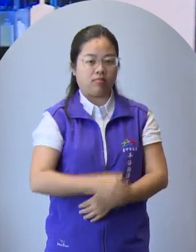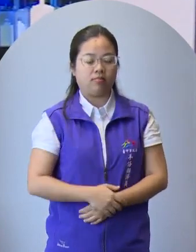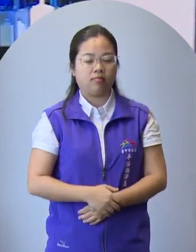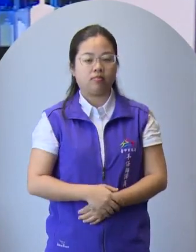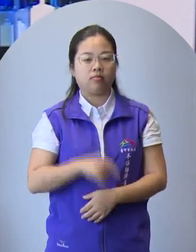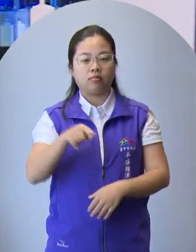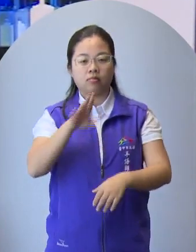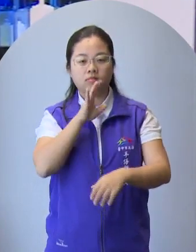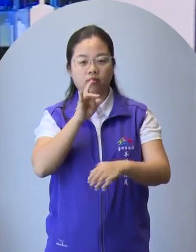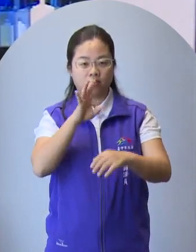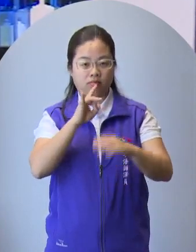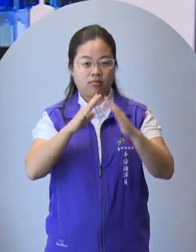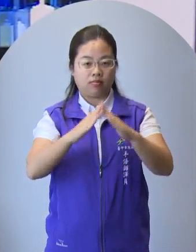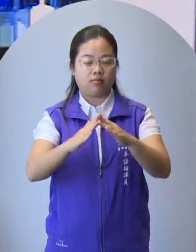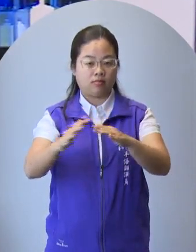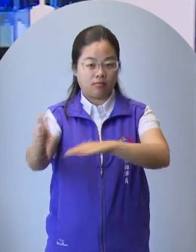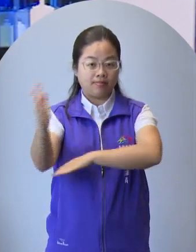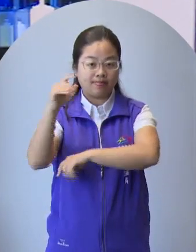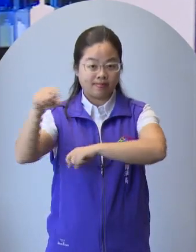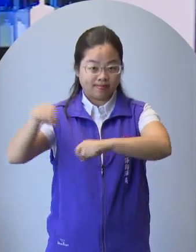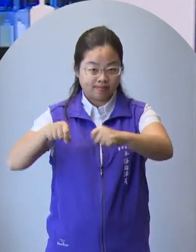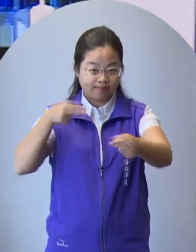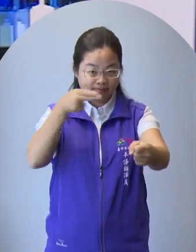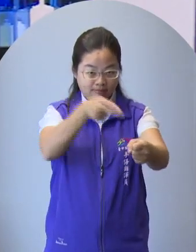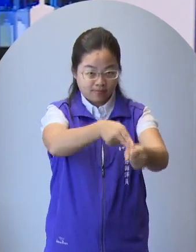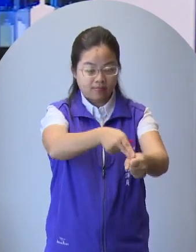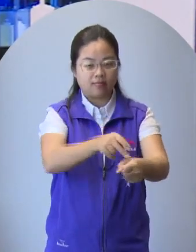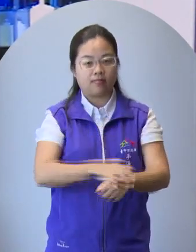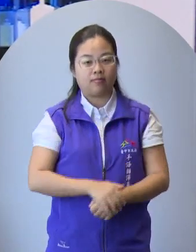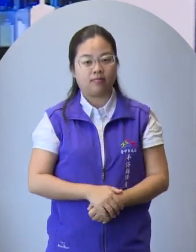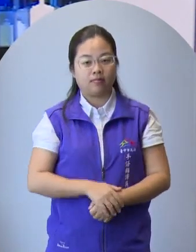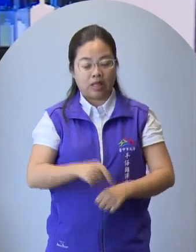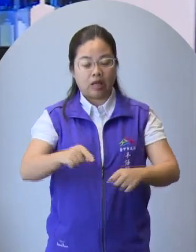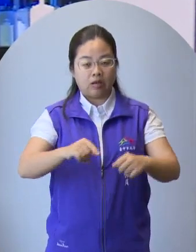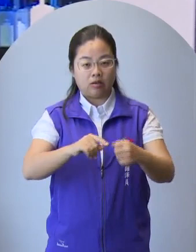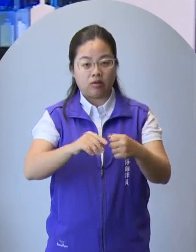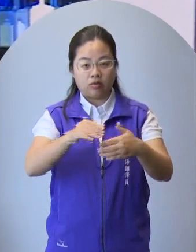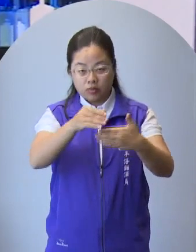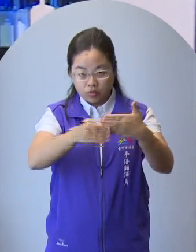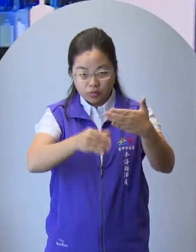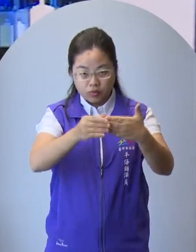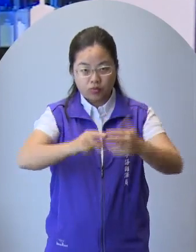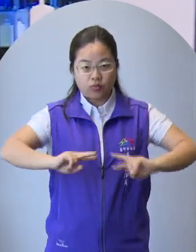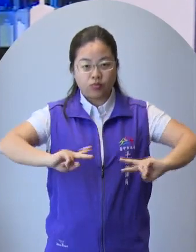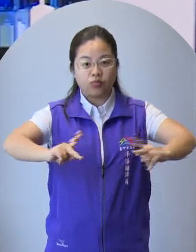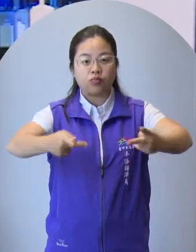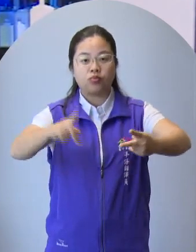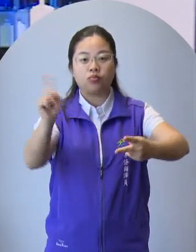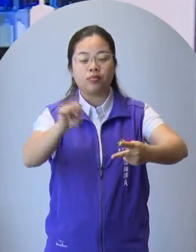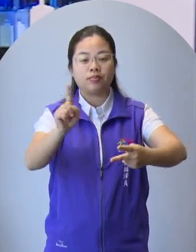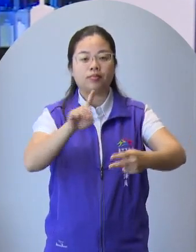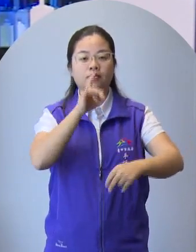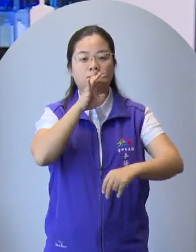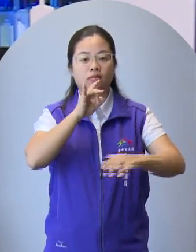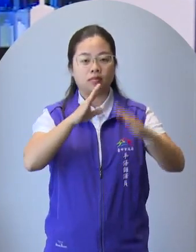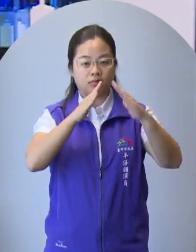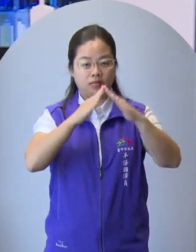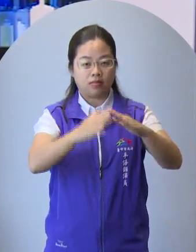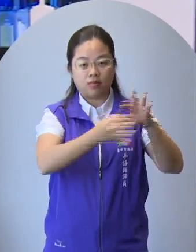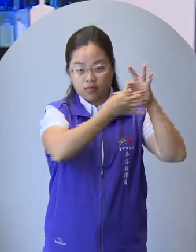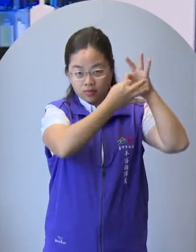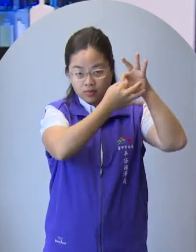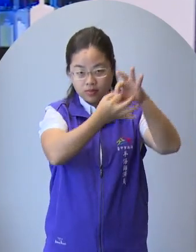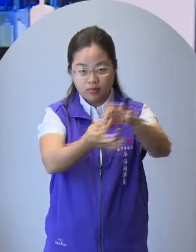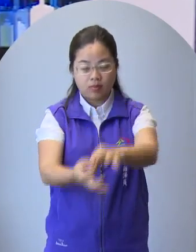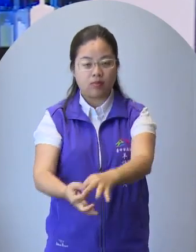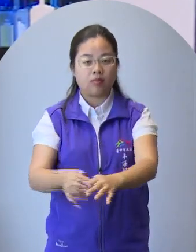标。那也因此呢，我们这个条例必须要修正哈，修正成台中市永续净